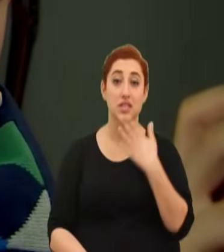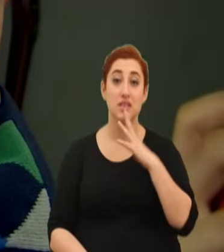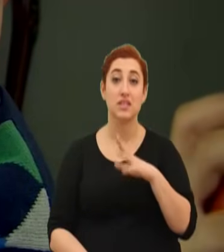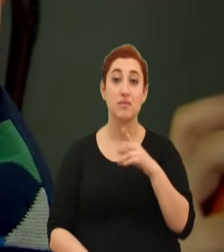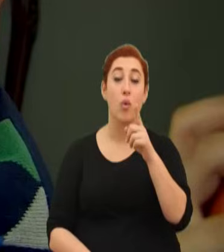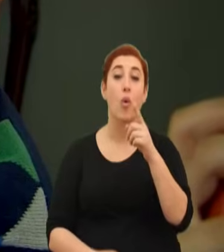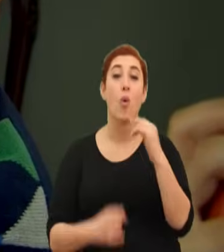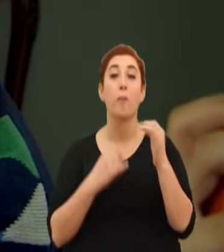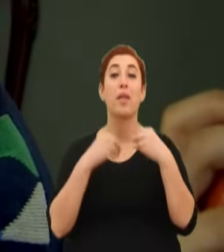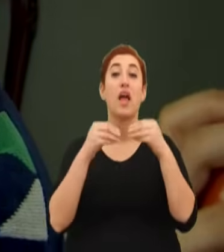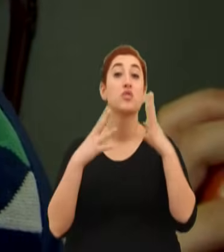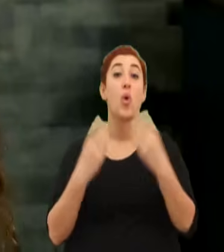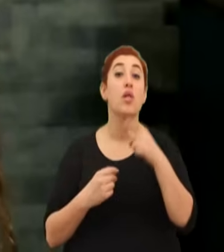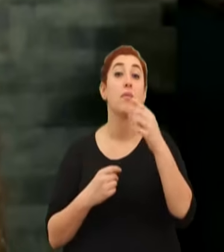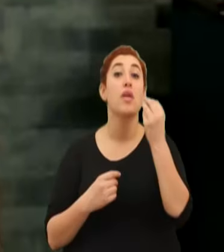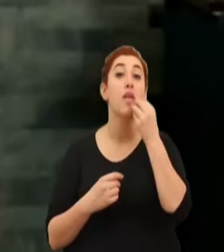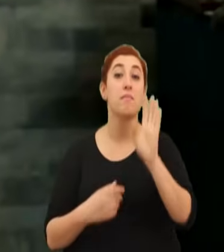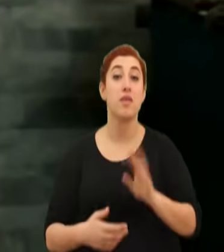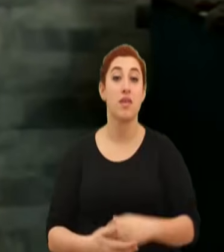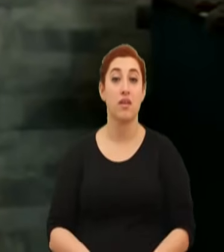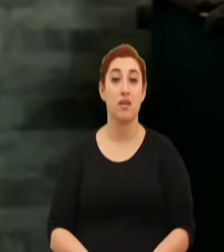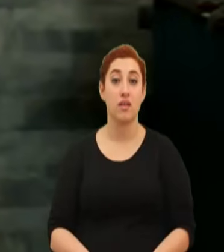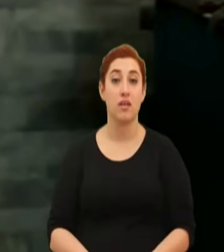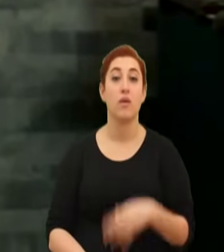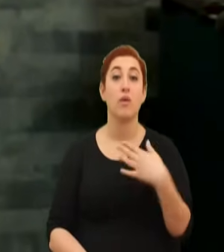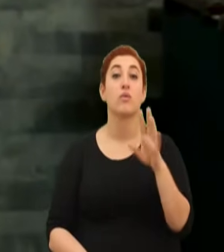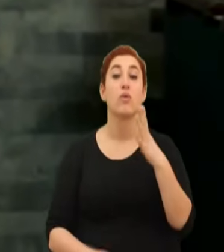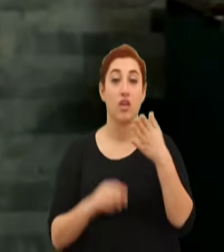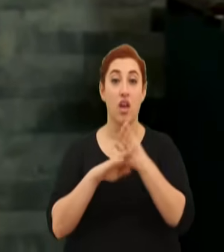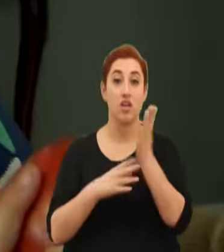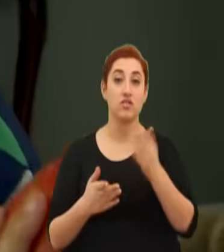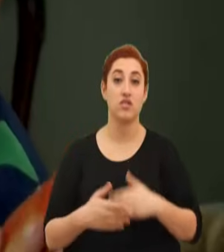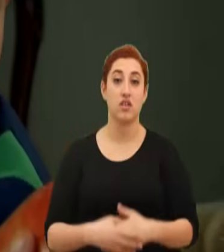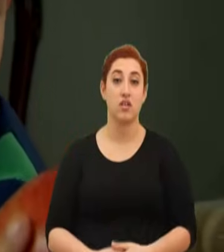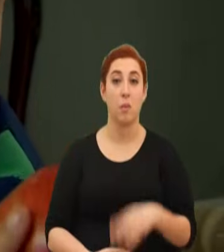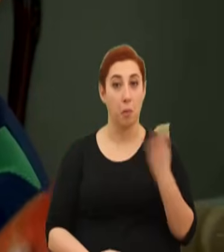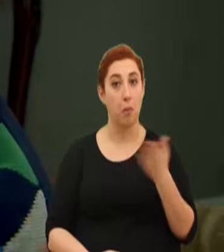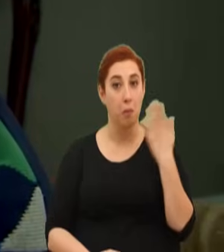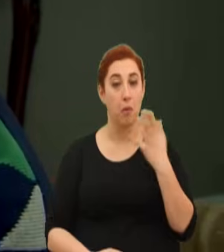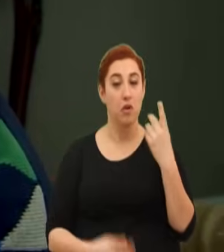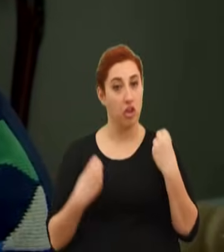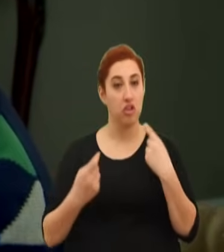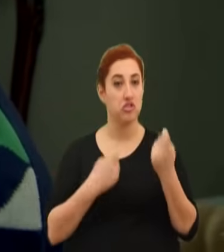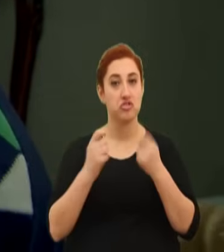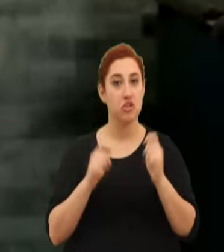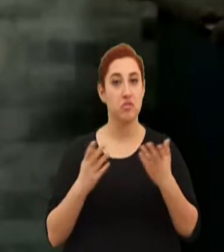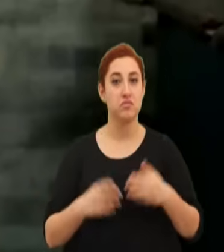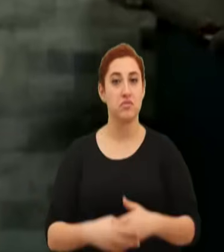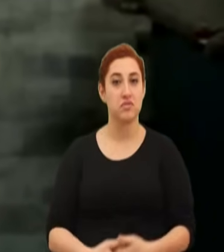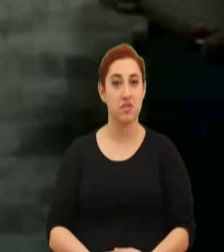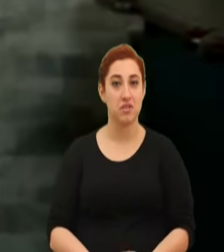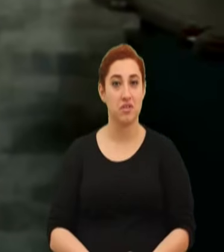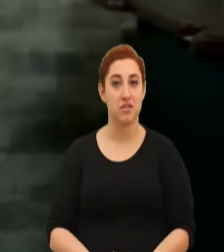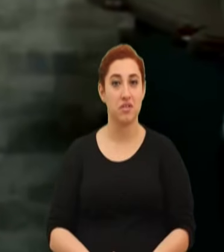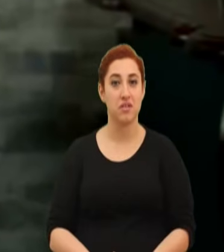Kızım, dekordronlar plastiktendir. Yo, gerçek. Vay, prodüksiyon iyiymiş.